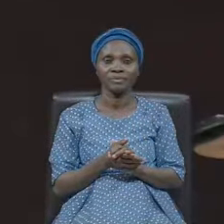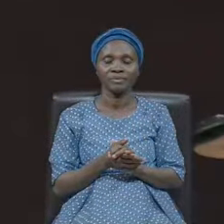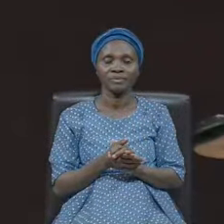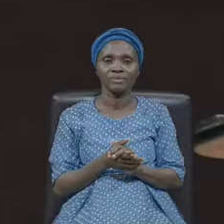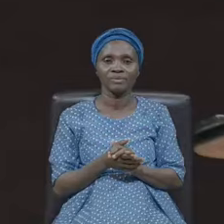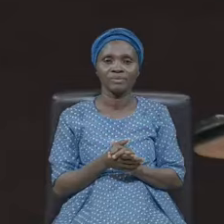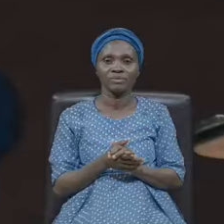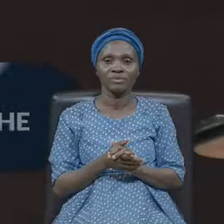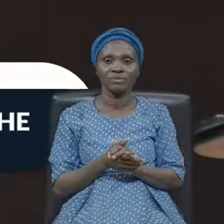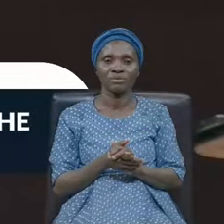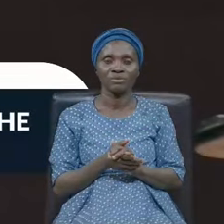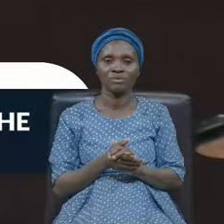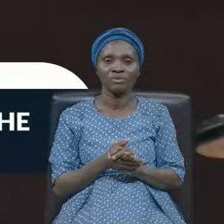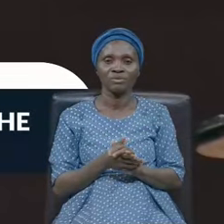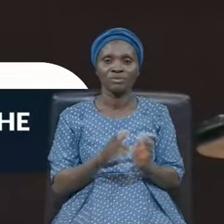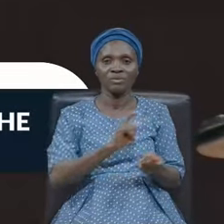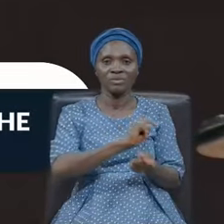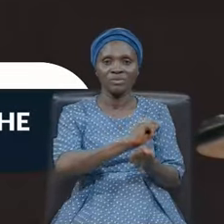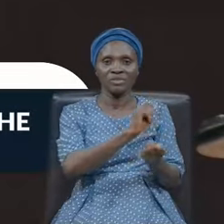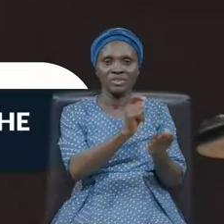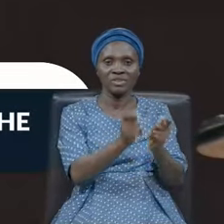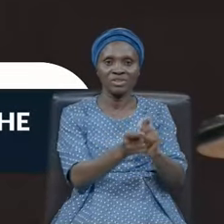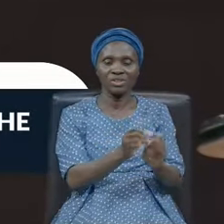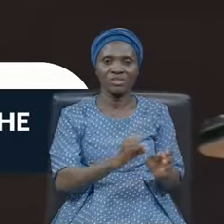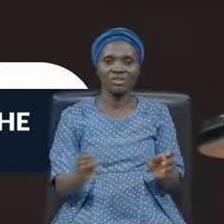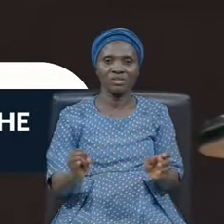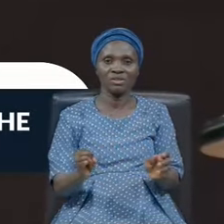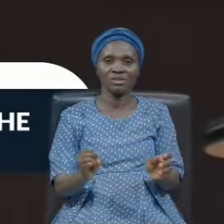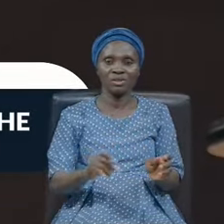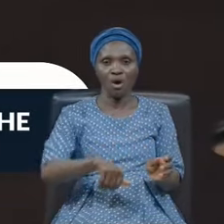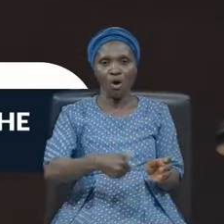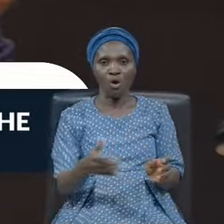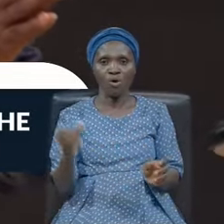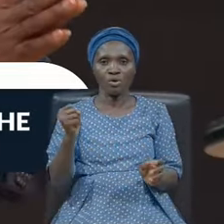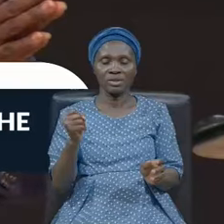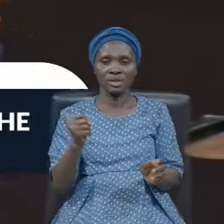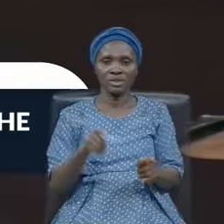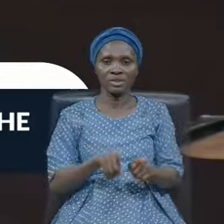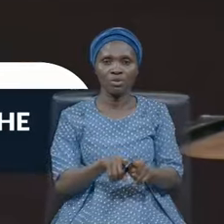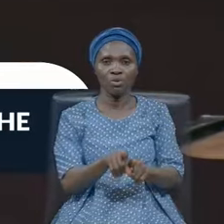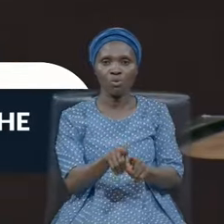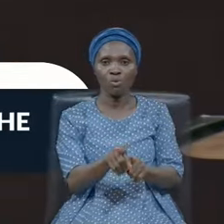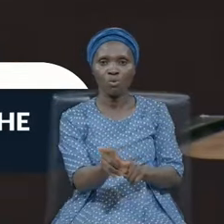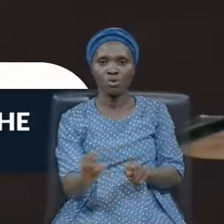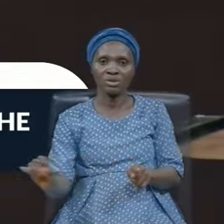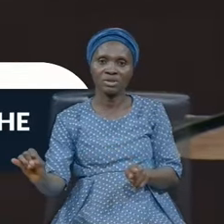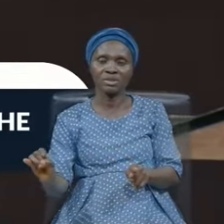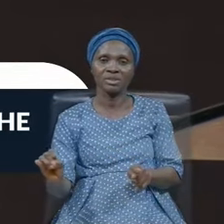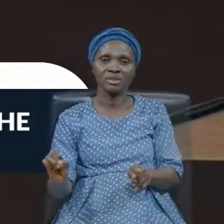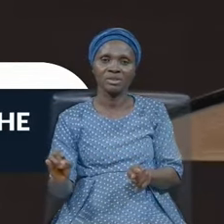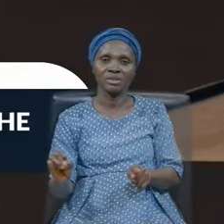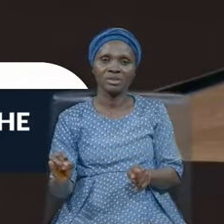inverser l'errance des autres dans le désert par la grâce au moyen de la